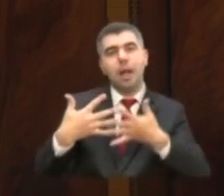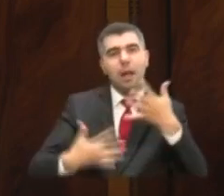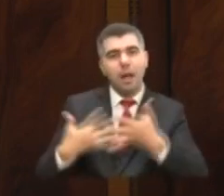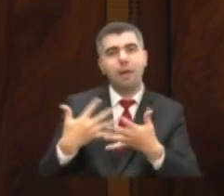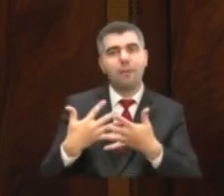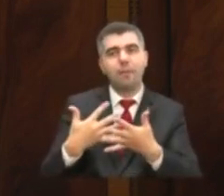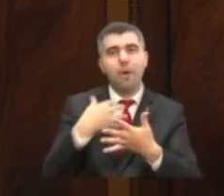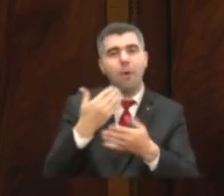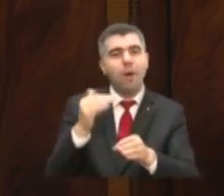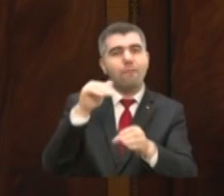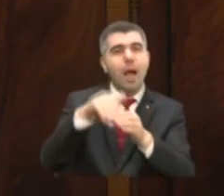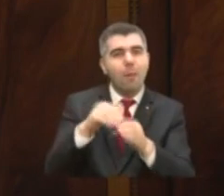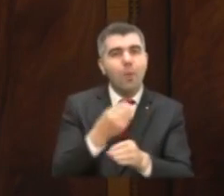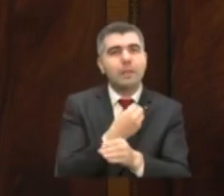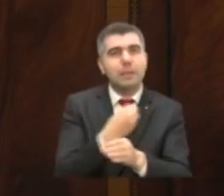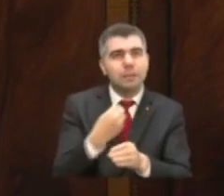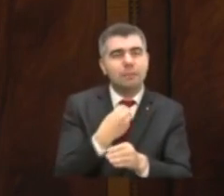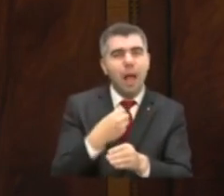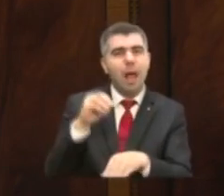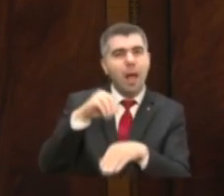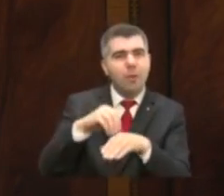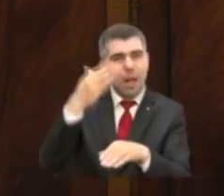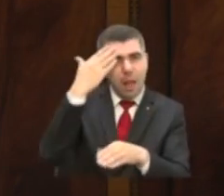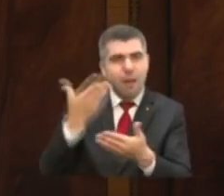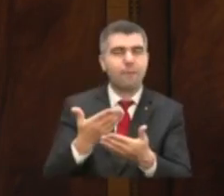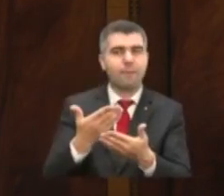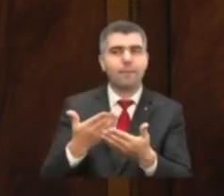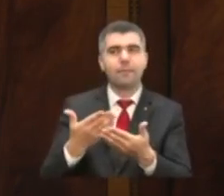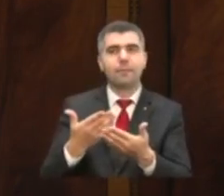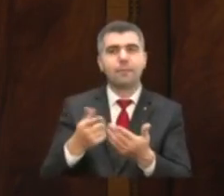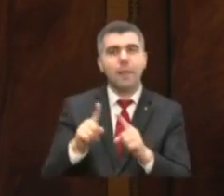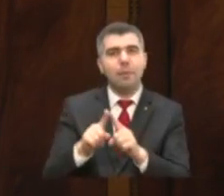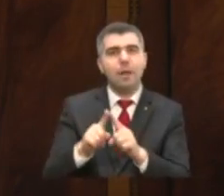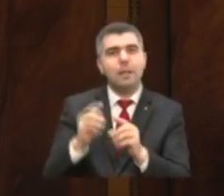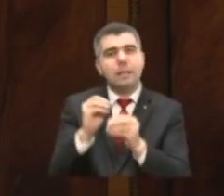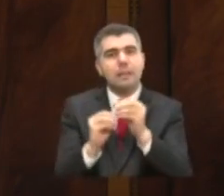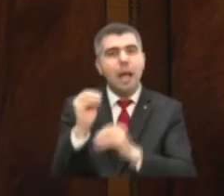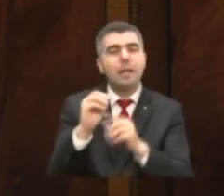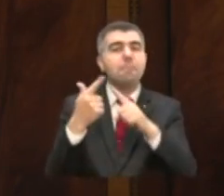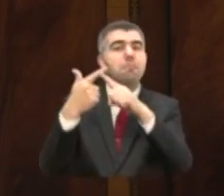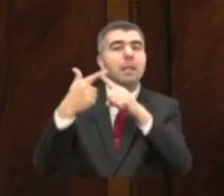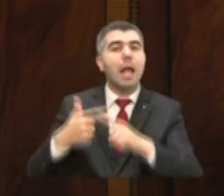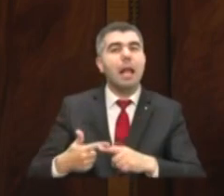داخل ولكن رغم ذلك احنا واعين أيضا بأن قطاع الصحة يحتاج إلى دعم، فرفعنا الميزانية هذه السنة